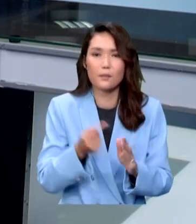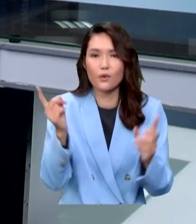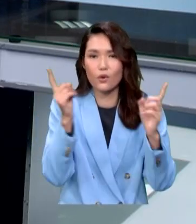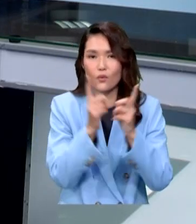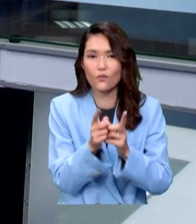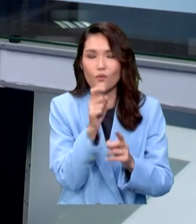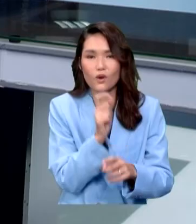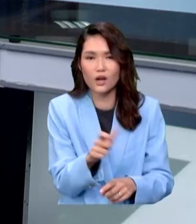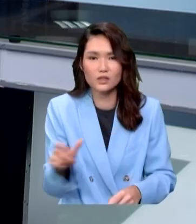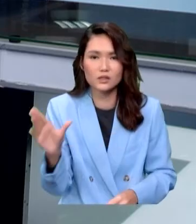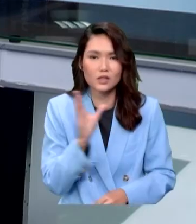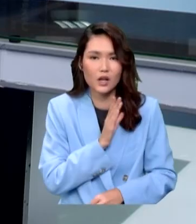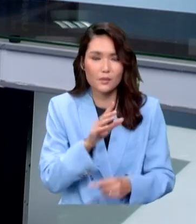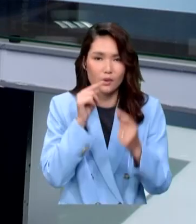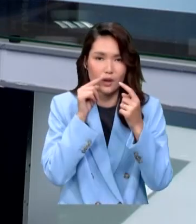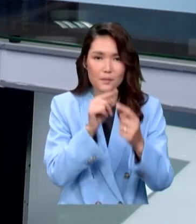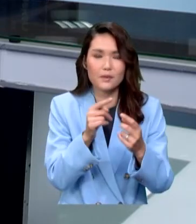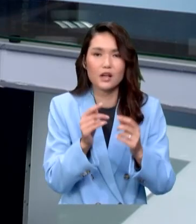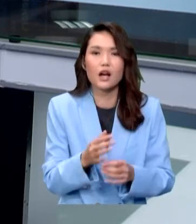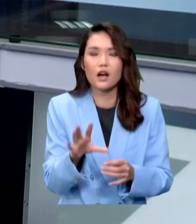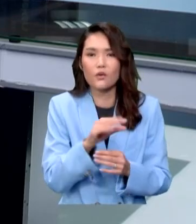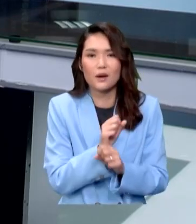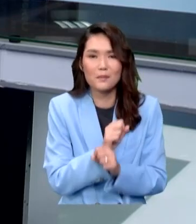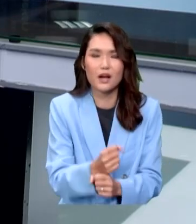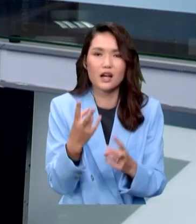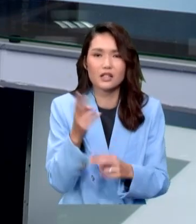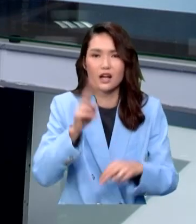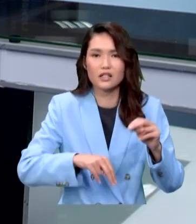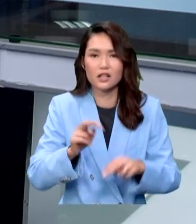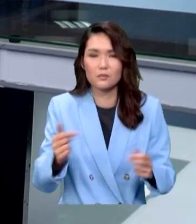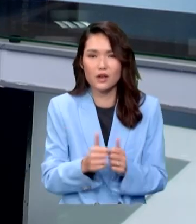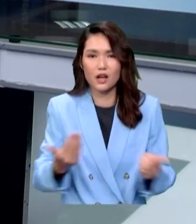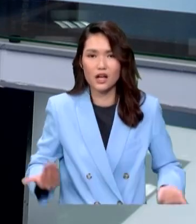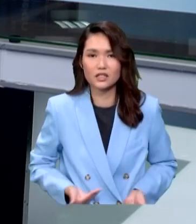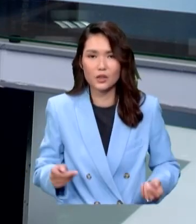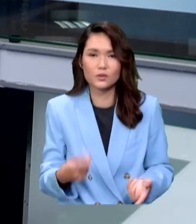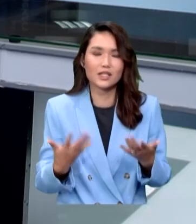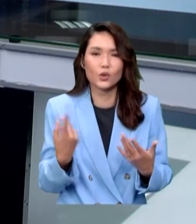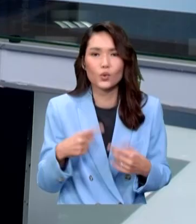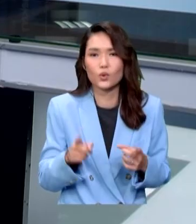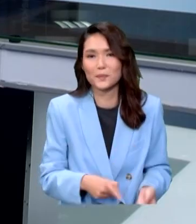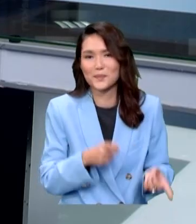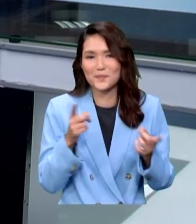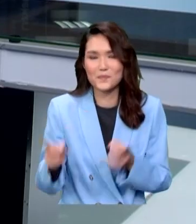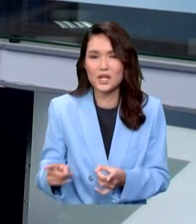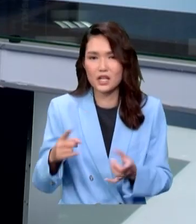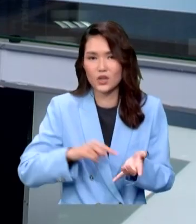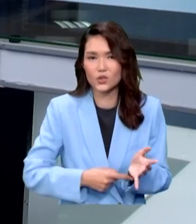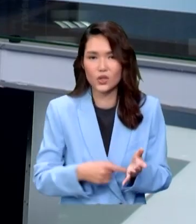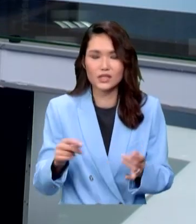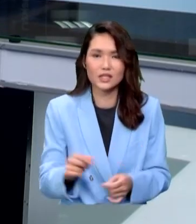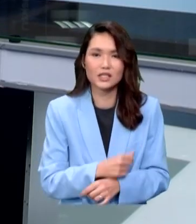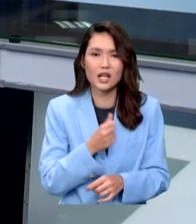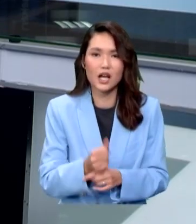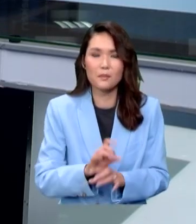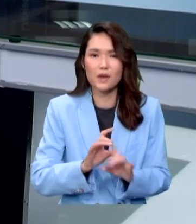встречу с чиновниками. Они просят прекратить строительство объекта вблизи жилого дома или перенести его на другую территорию. Главный аргумент